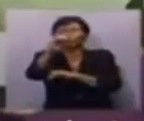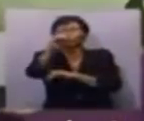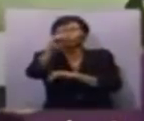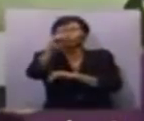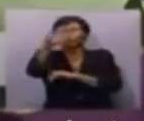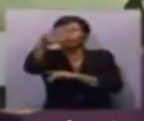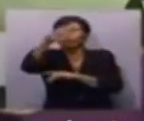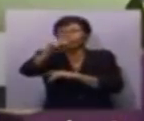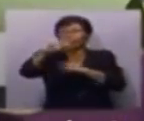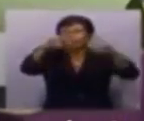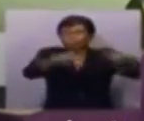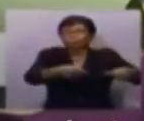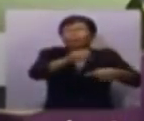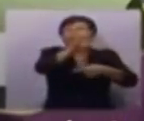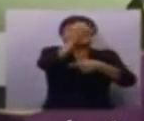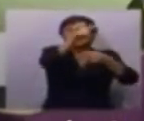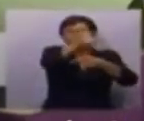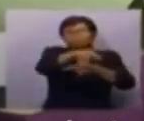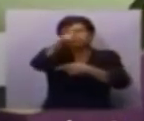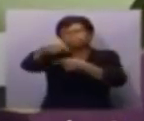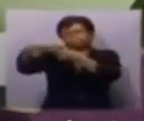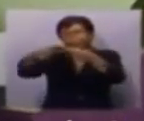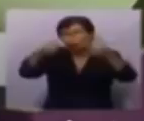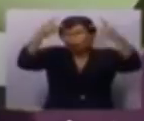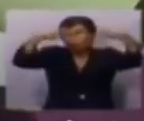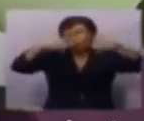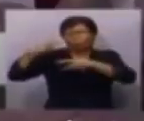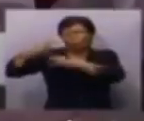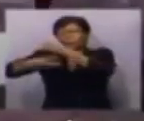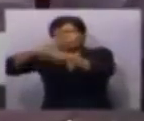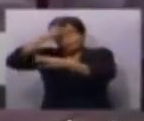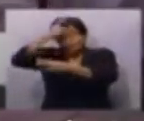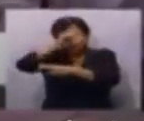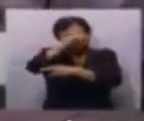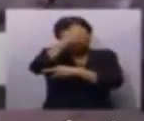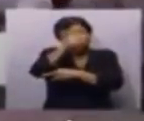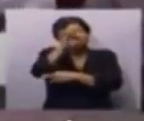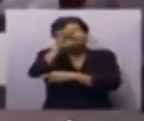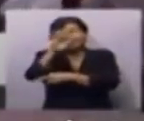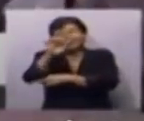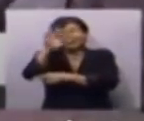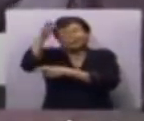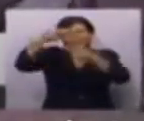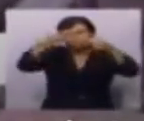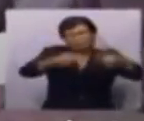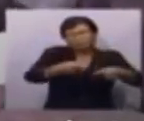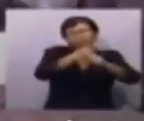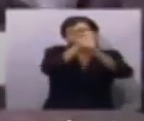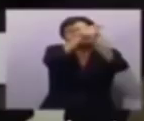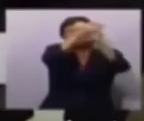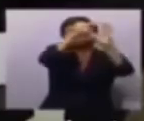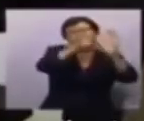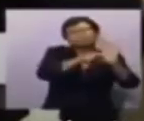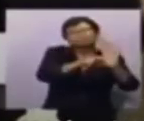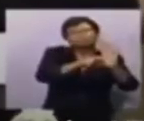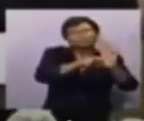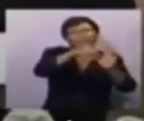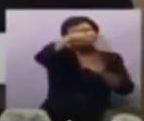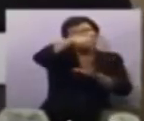Tuaran dalam pertandingan lima penjuru. Presiden warisan Datuk Syafiee Abdal pula akan cuba mempertahankan